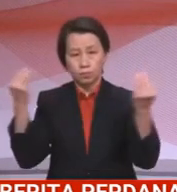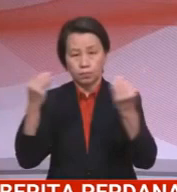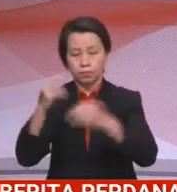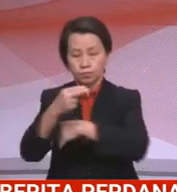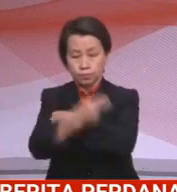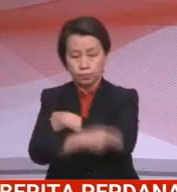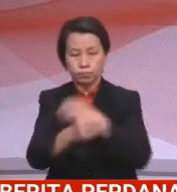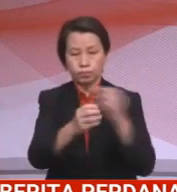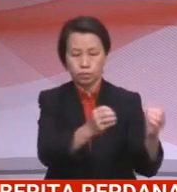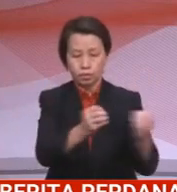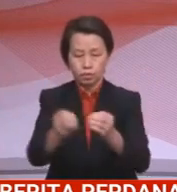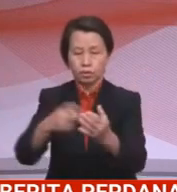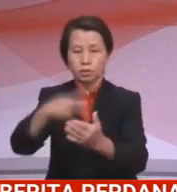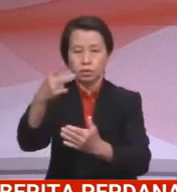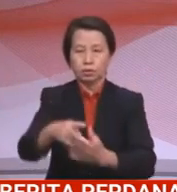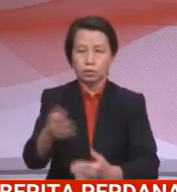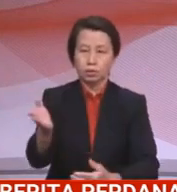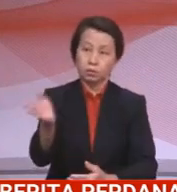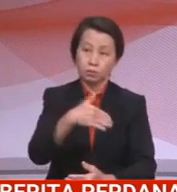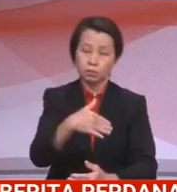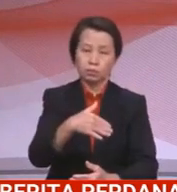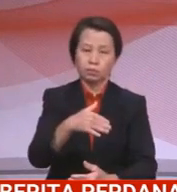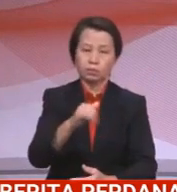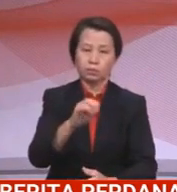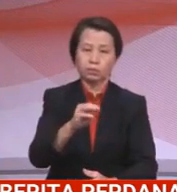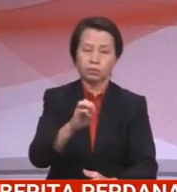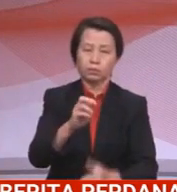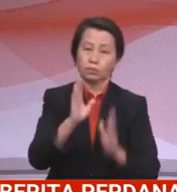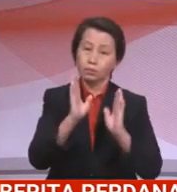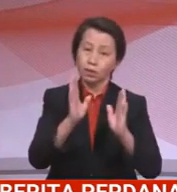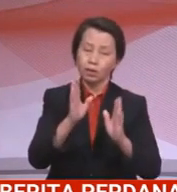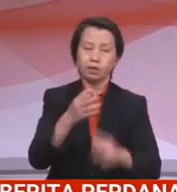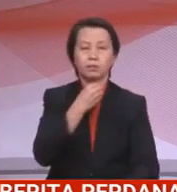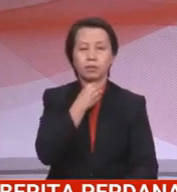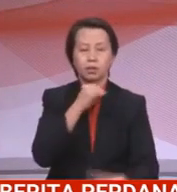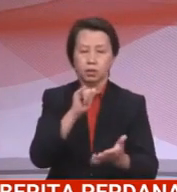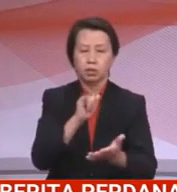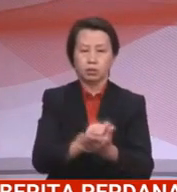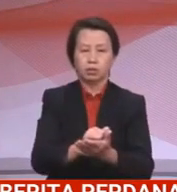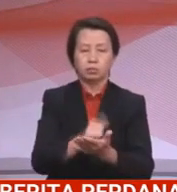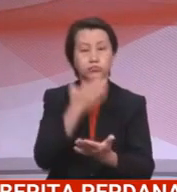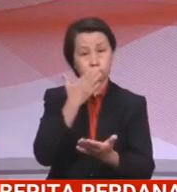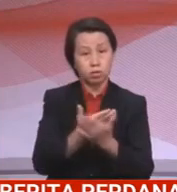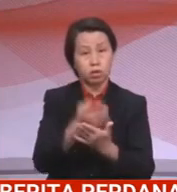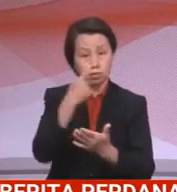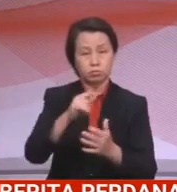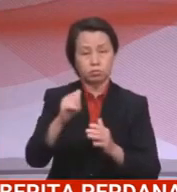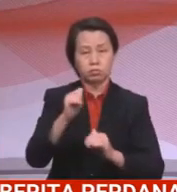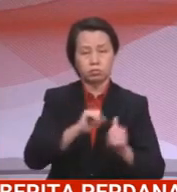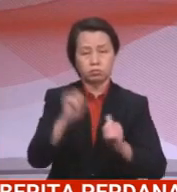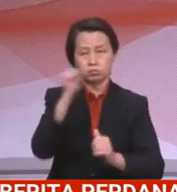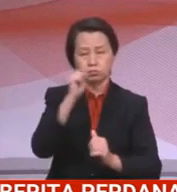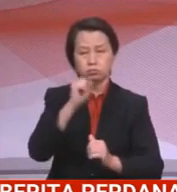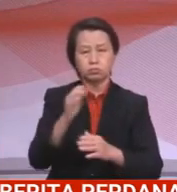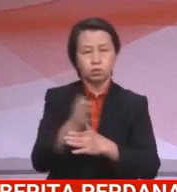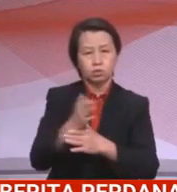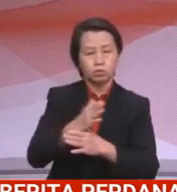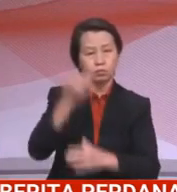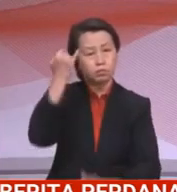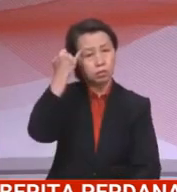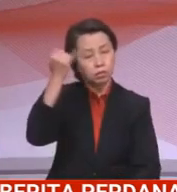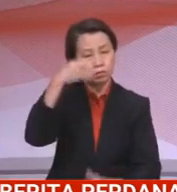Negeri telah mengajukan program mohon banged perak dan Yes pakai pakfones baik untuk penggiat seni berkongsi